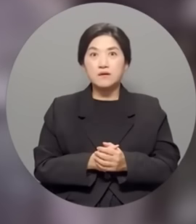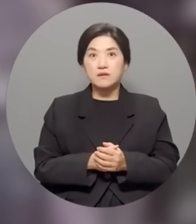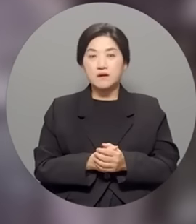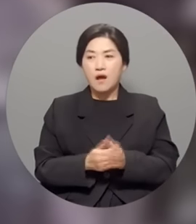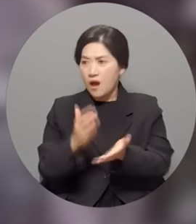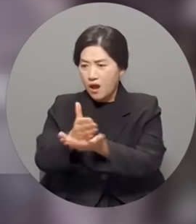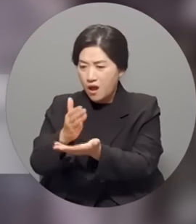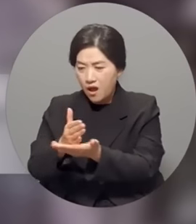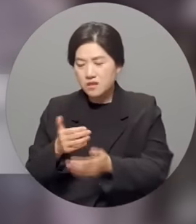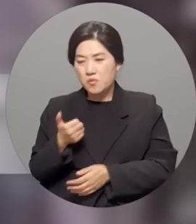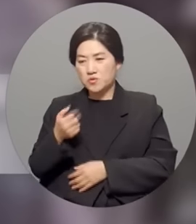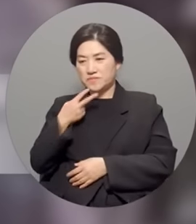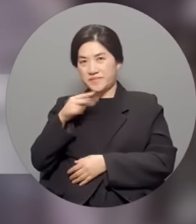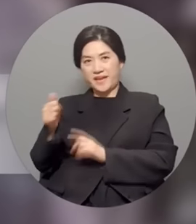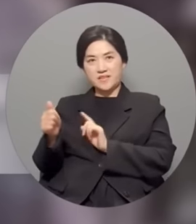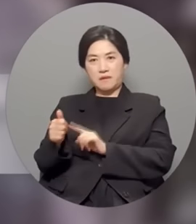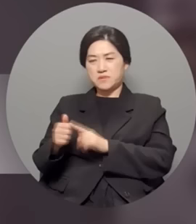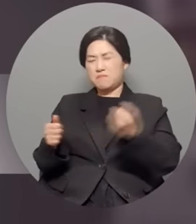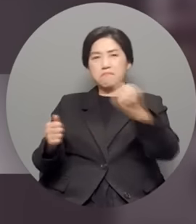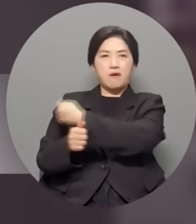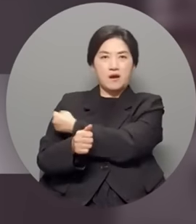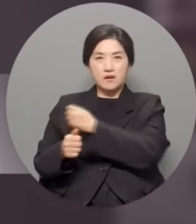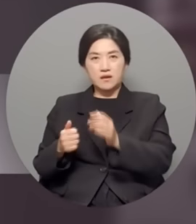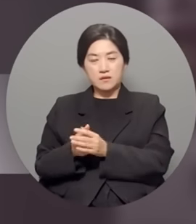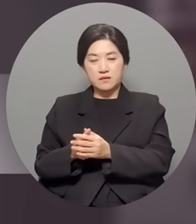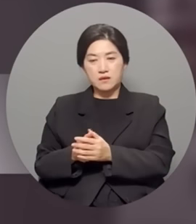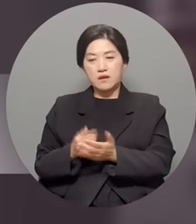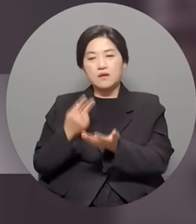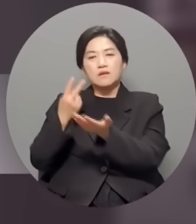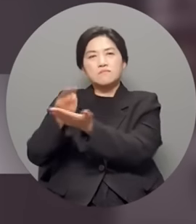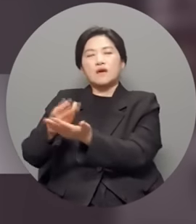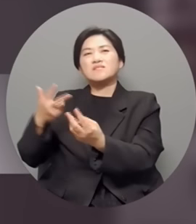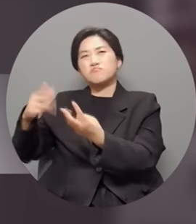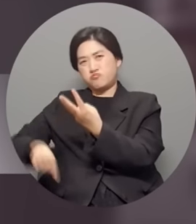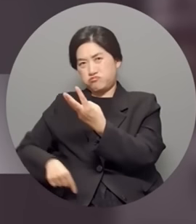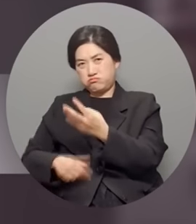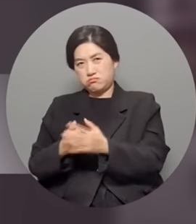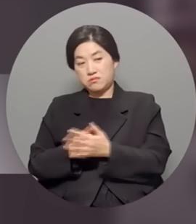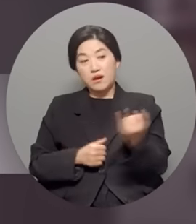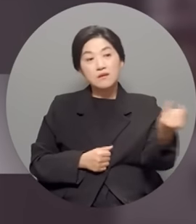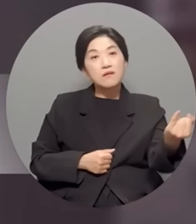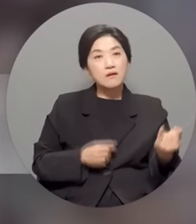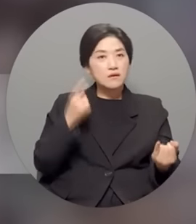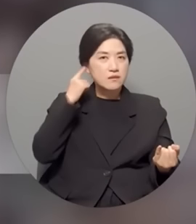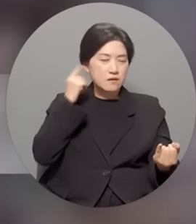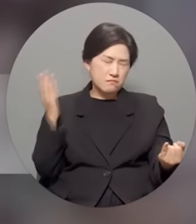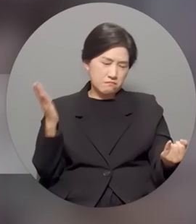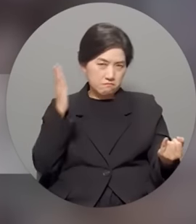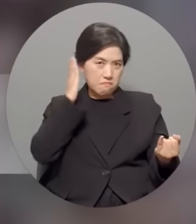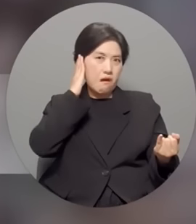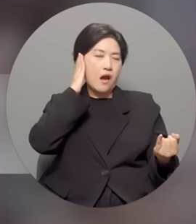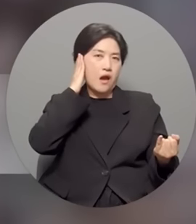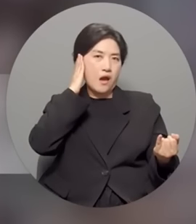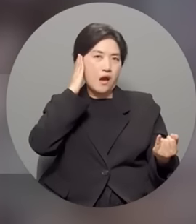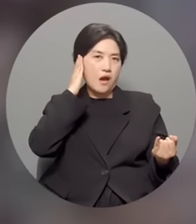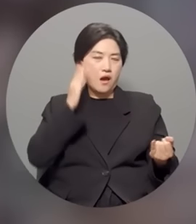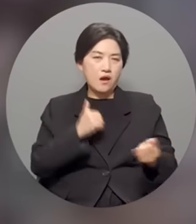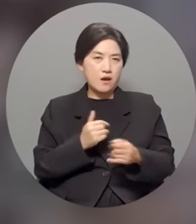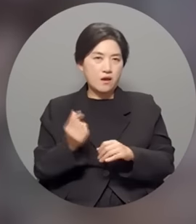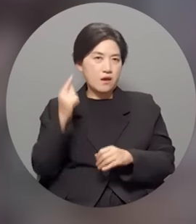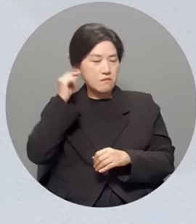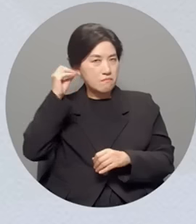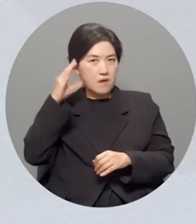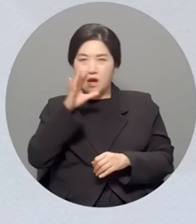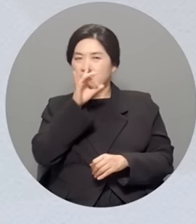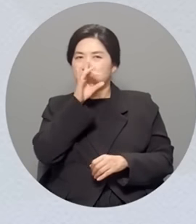말리던 50대 남성에게도 폭력을 휘둘러 전치 3주의 부상을 입혔고 여성은 한쪽 귀 청력에 영구적인 손상을